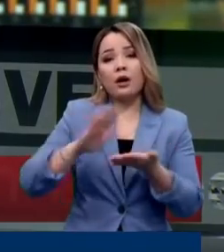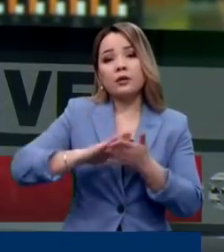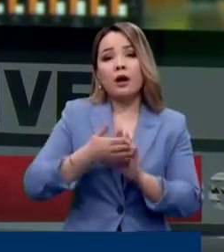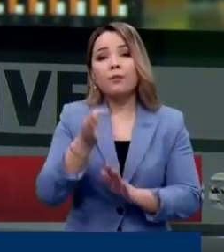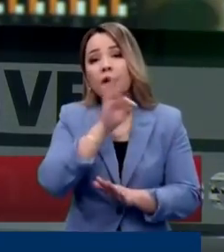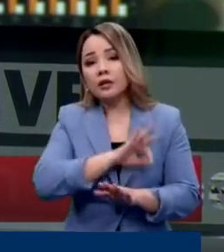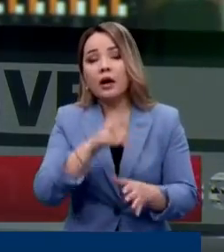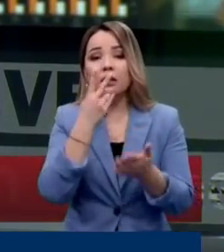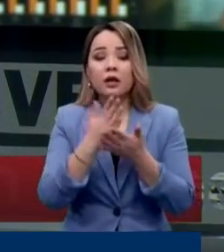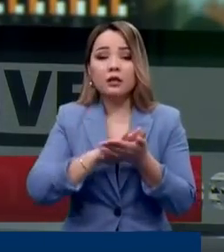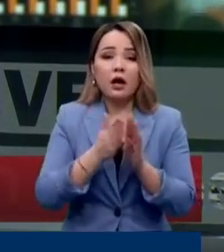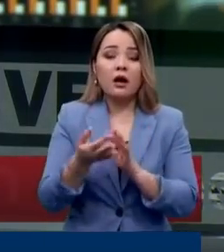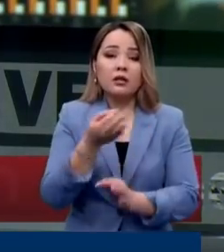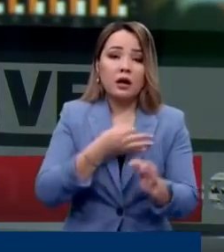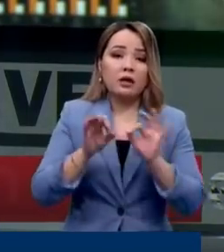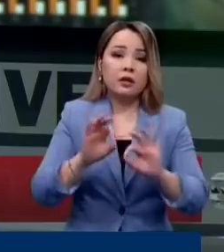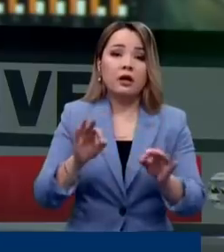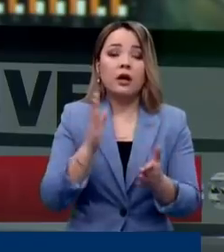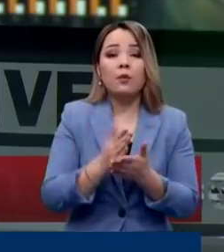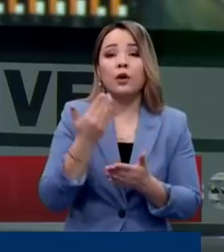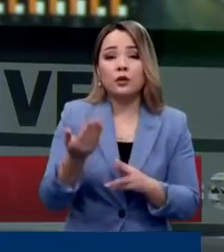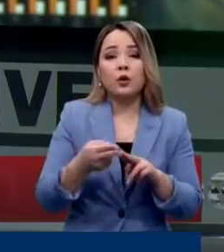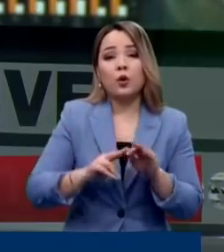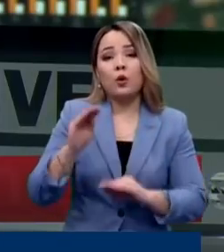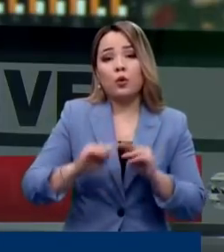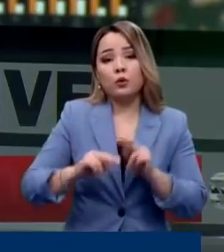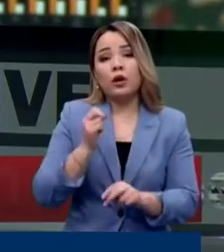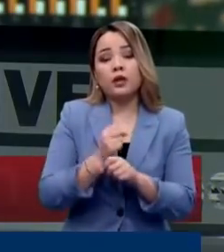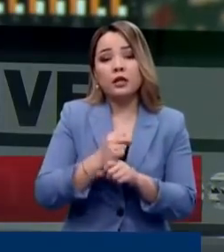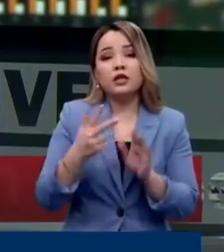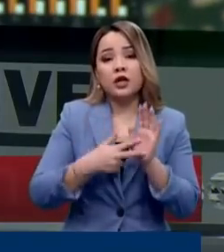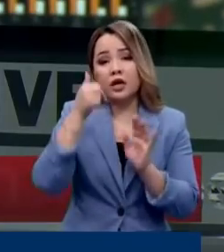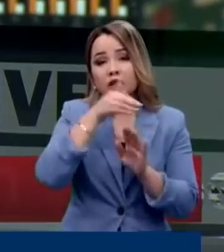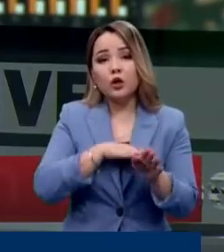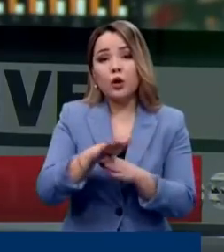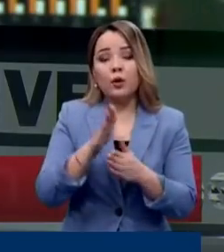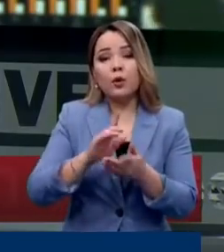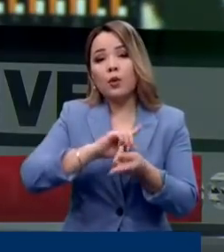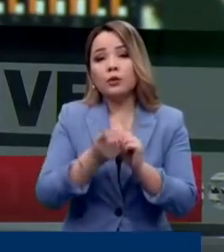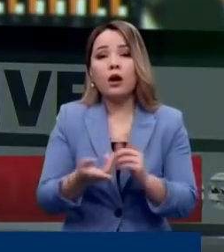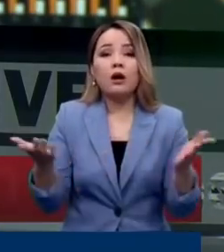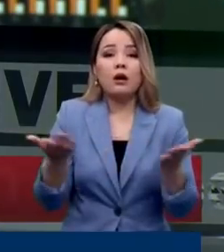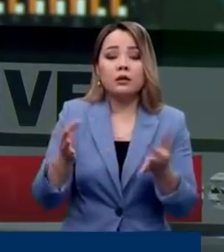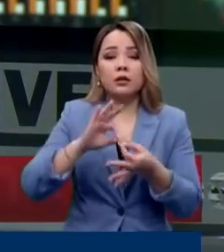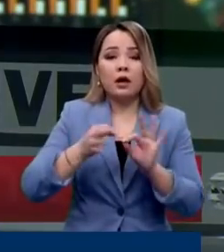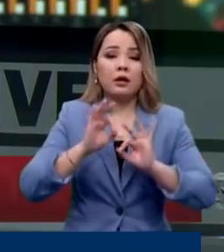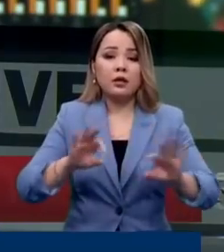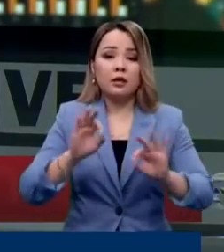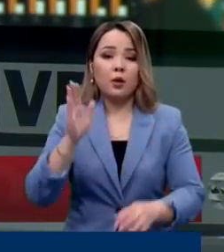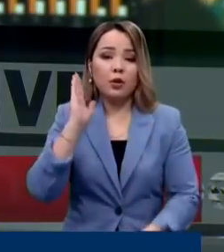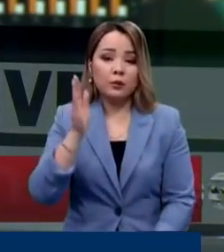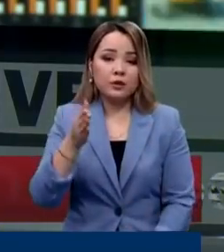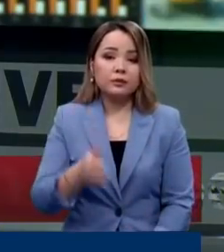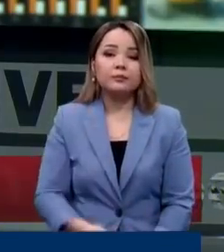пайда әкелетіндігі жөнінде түрлі әңгімелер айтылуда. Сонымен құрылғанына 8 жыл толған мекеменің құрылымы қалай өзгеруі мүмкін? Толығырақ тілші